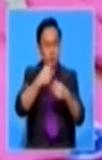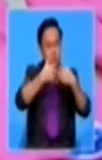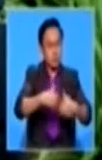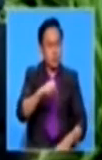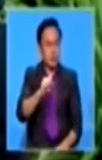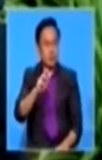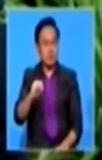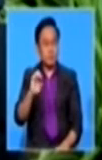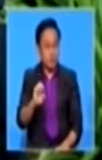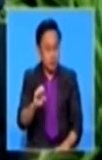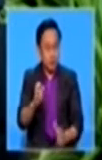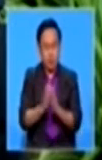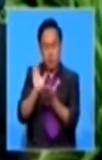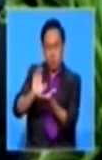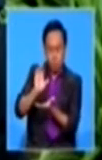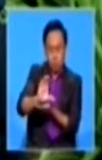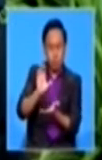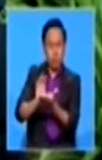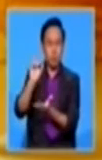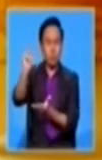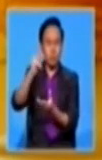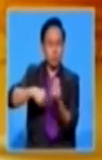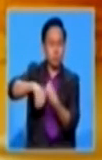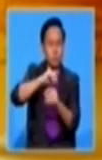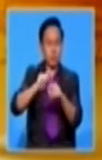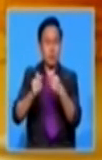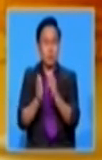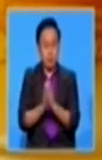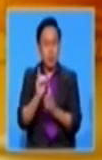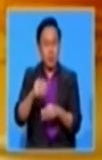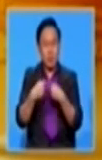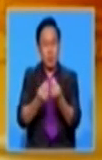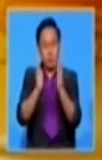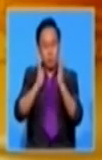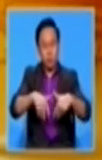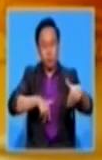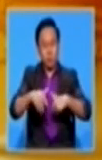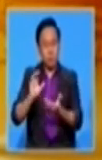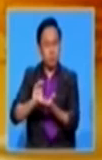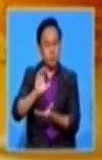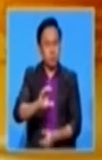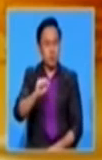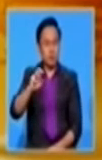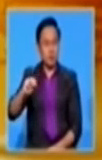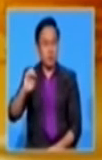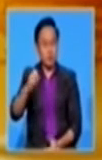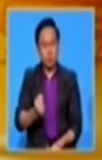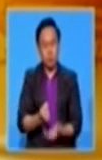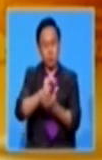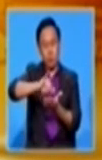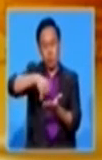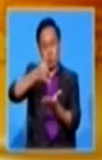พิ่มปริมาณการใช้ยางพาราไม่ต่ำกว่า 1-2 แสนตันต่อปีและมูลค่าการผลิต 6,000 ถึง 14,000 ล้านบาท